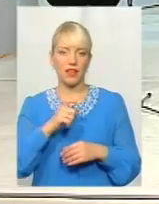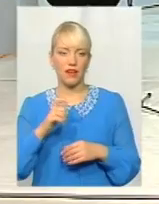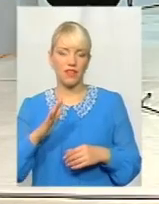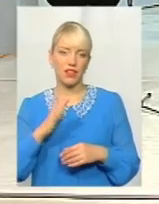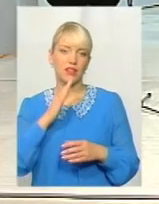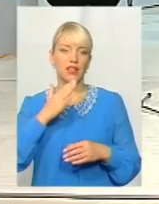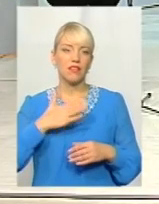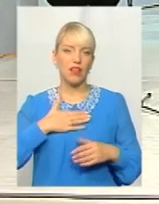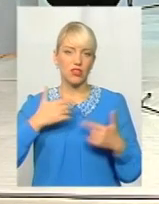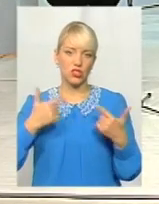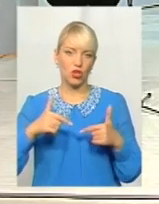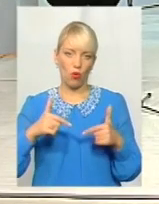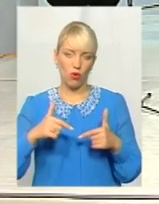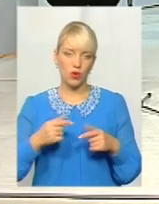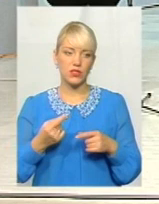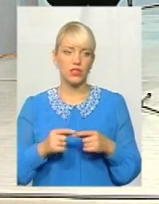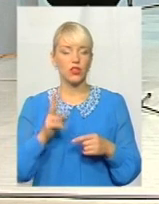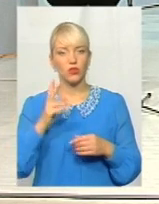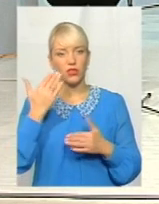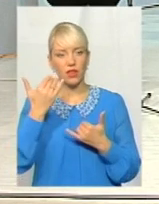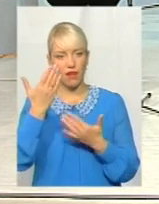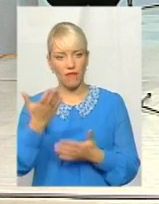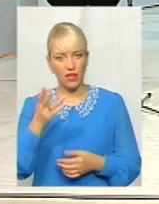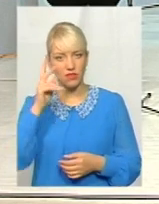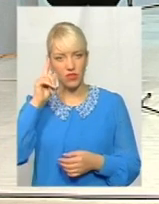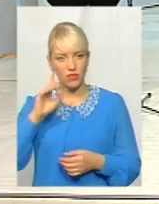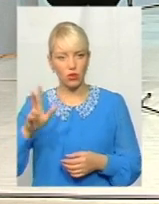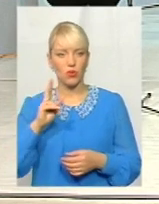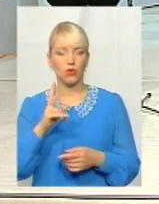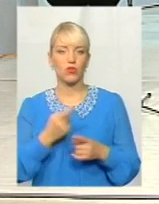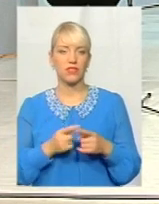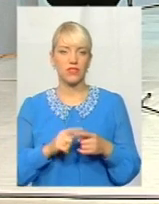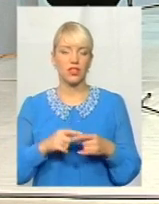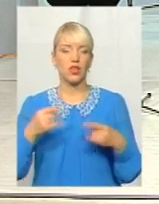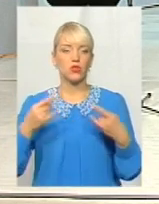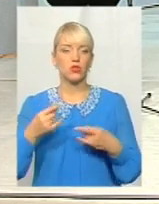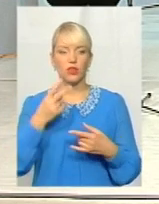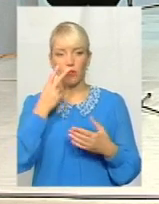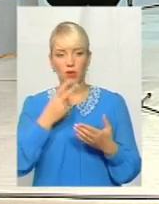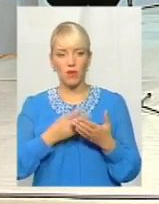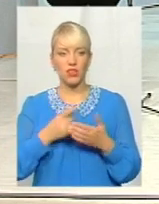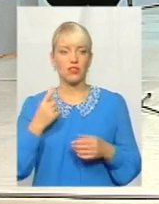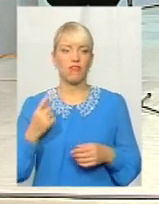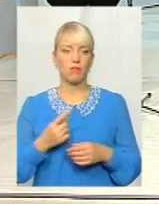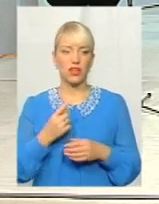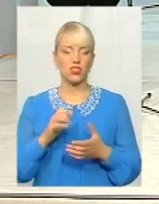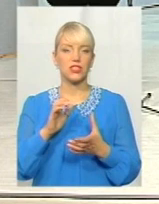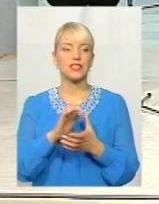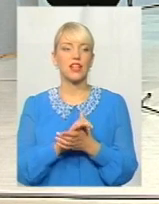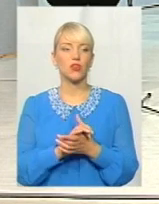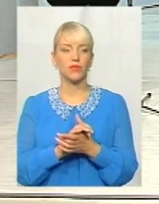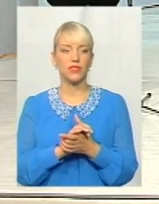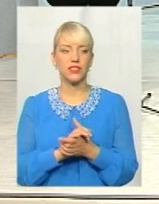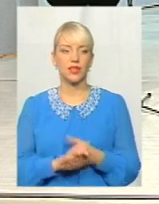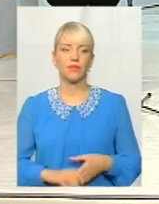сьогоднішніх наших гостей. Хтось для вас уже відомий, когось ви побачите в цій студії вперше. Отже, знайомтеся.